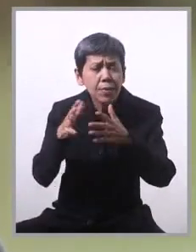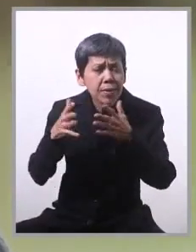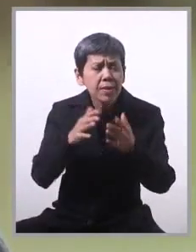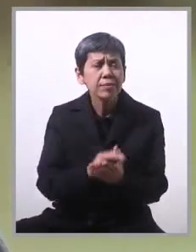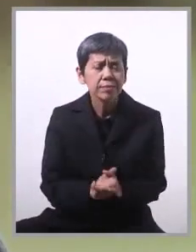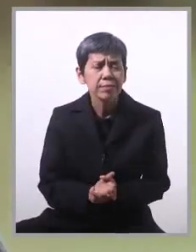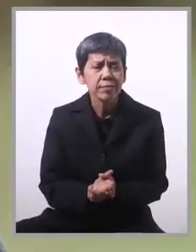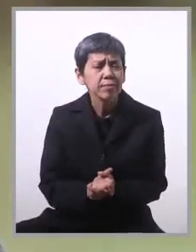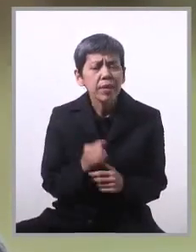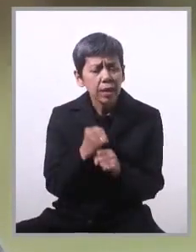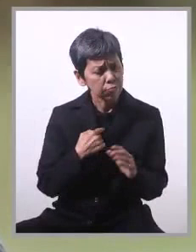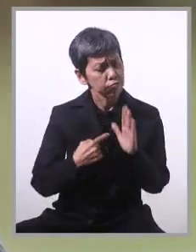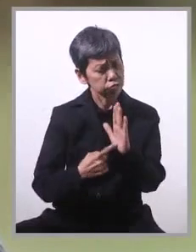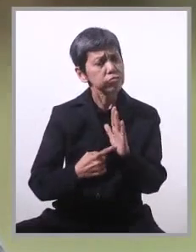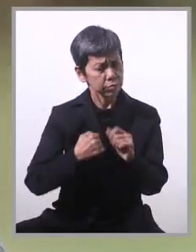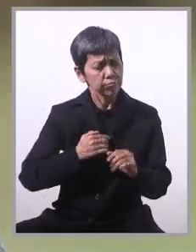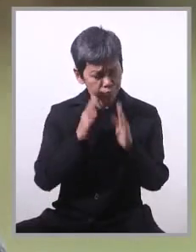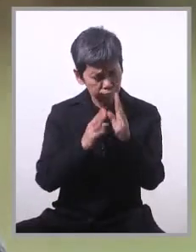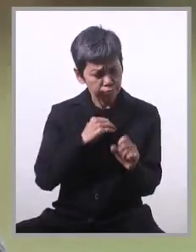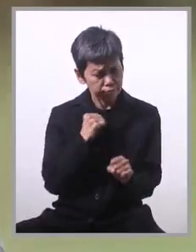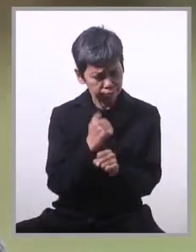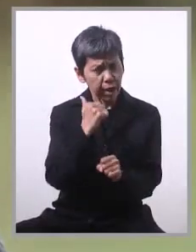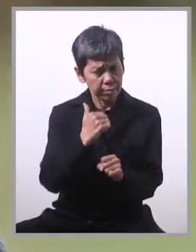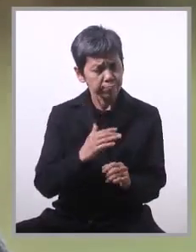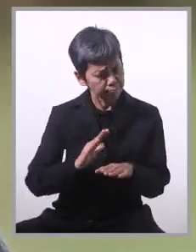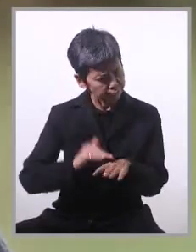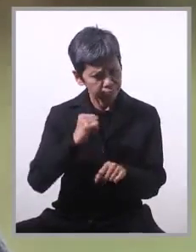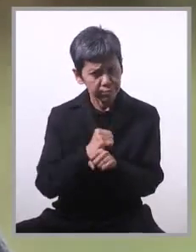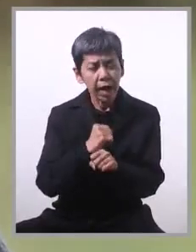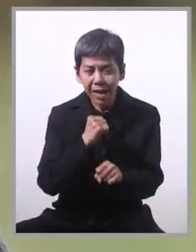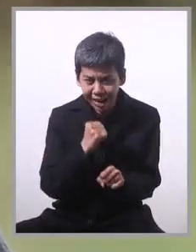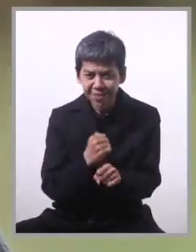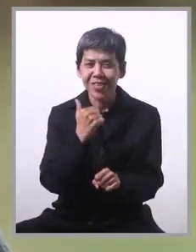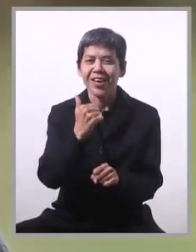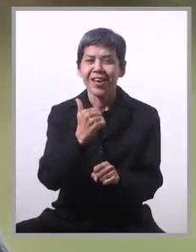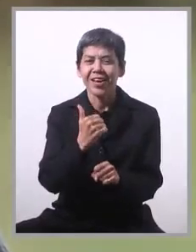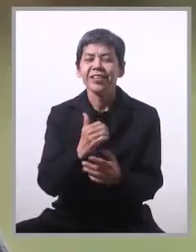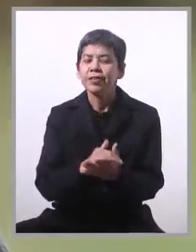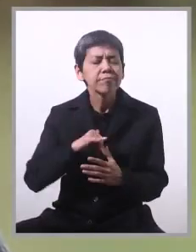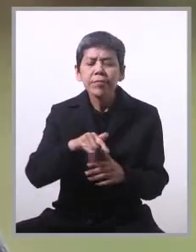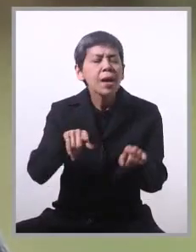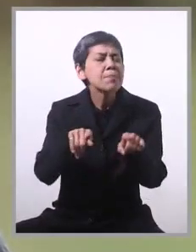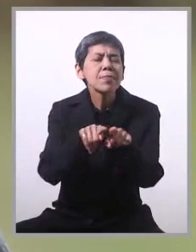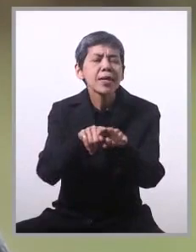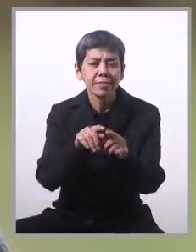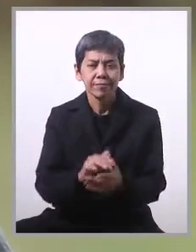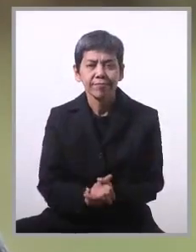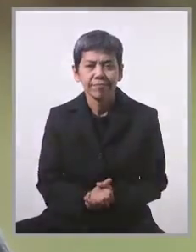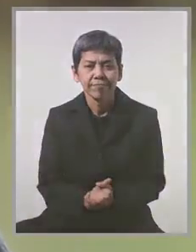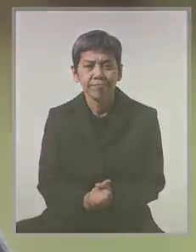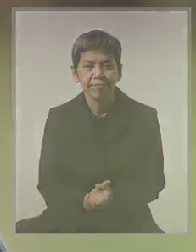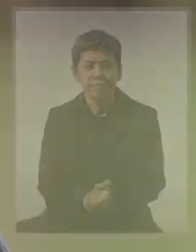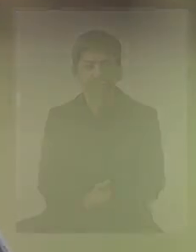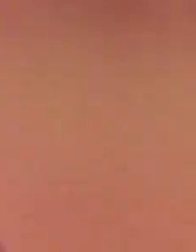ไรครับครับก็ทำให้เขาเห็นว่าเรามีความสามารถนะอะไรเงี้ยครับแล้วเราก็ทำได้เราไม่ได้ด้อยกว่าคนอื่นสักเท่าไหร่ครับ